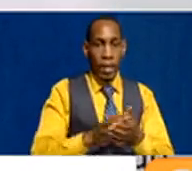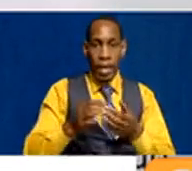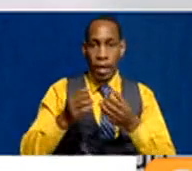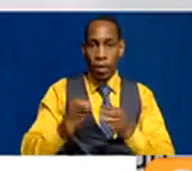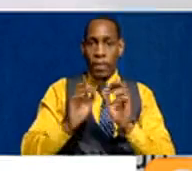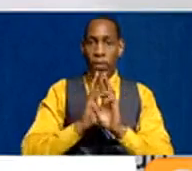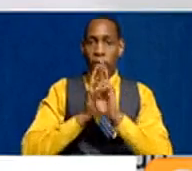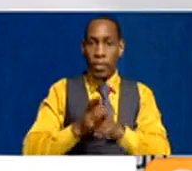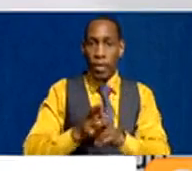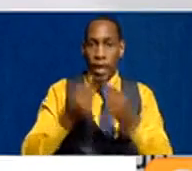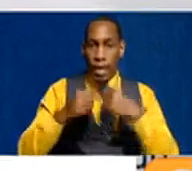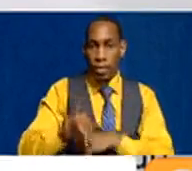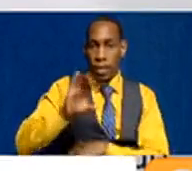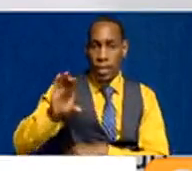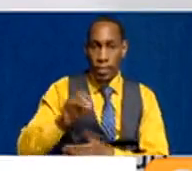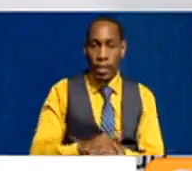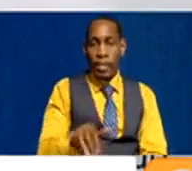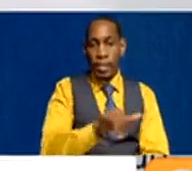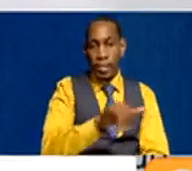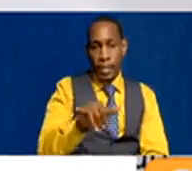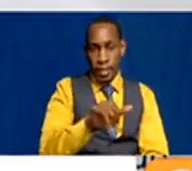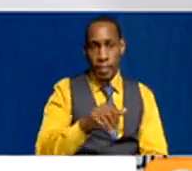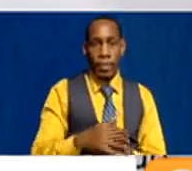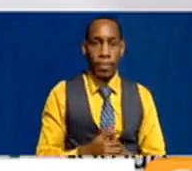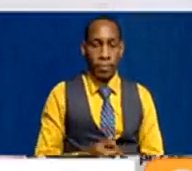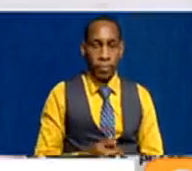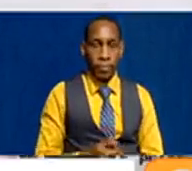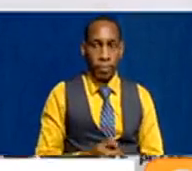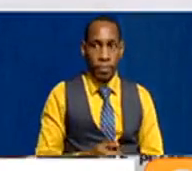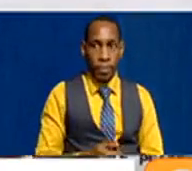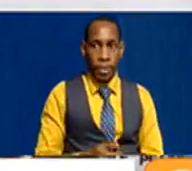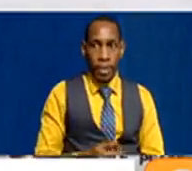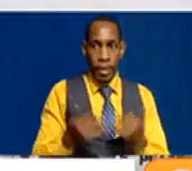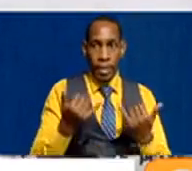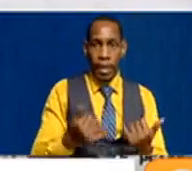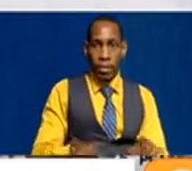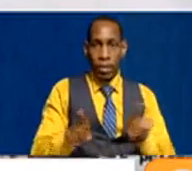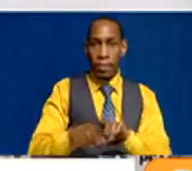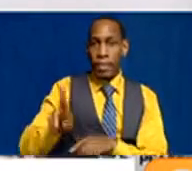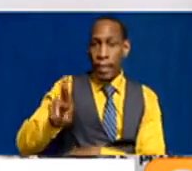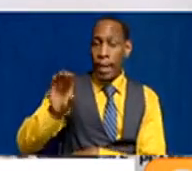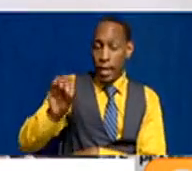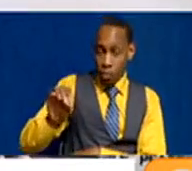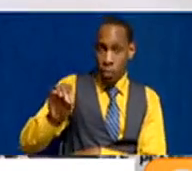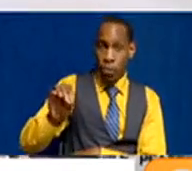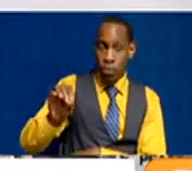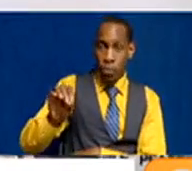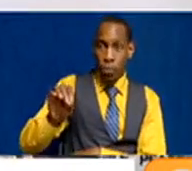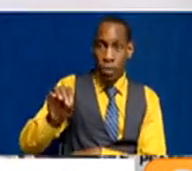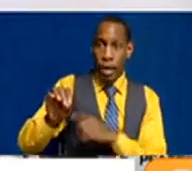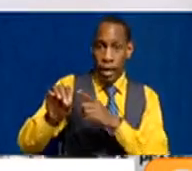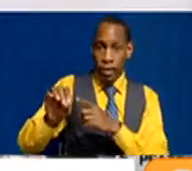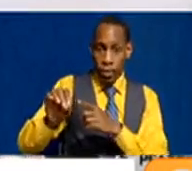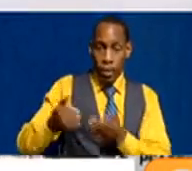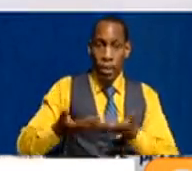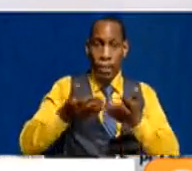the EBC consistent with its PVT projections. So just like the returning officers were